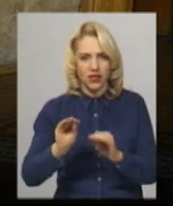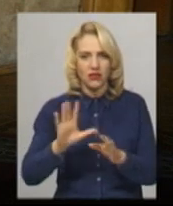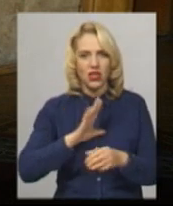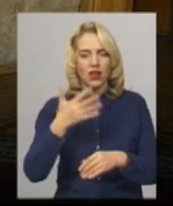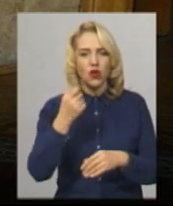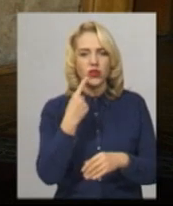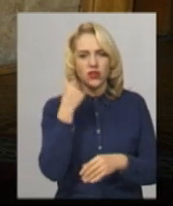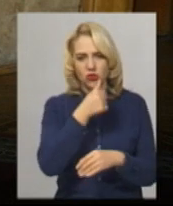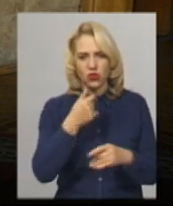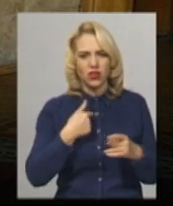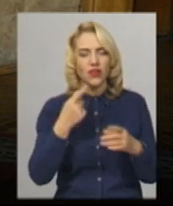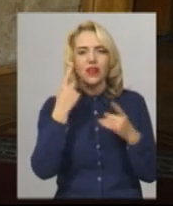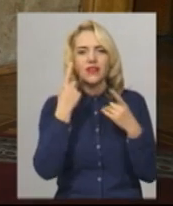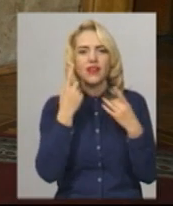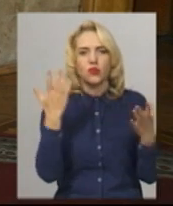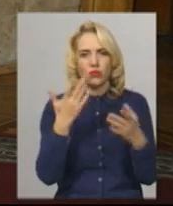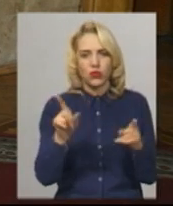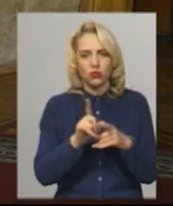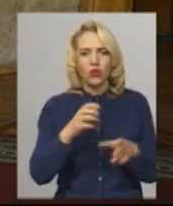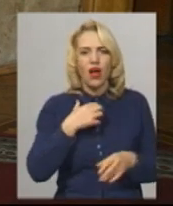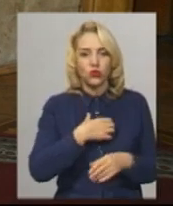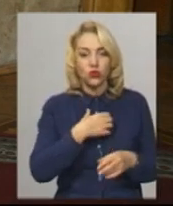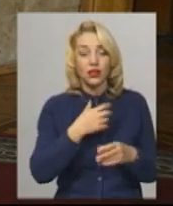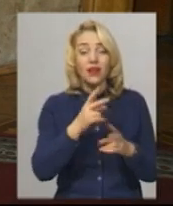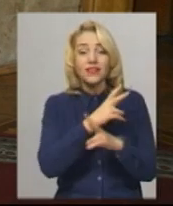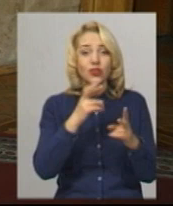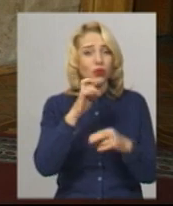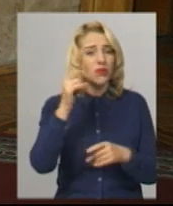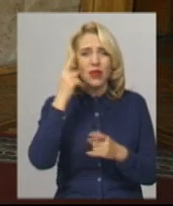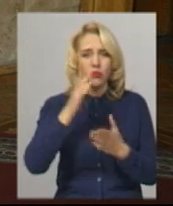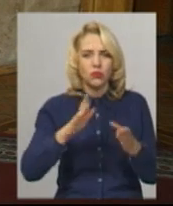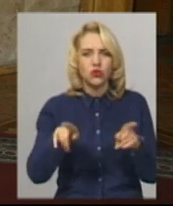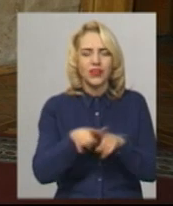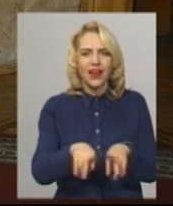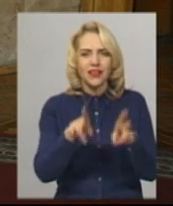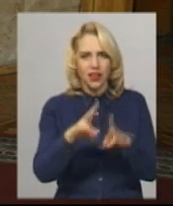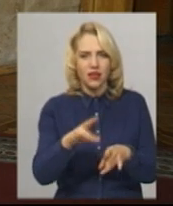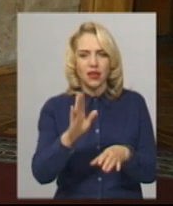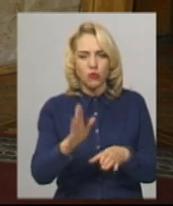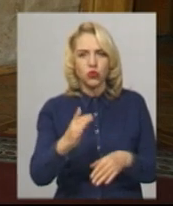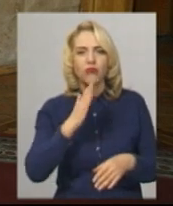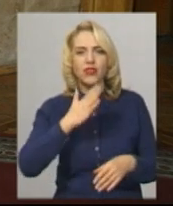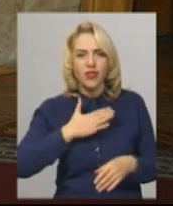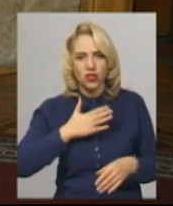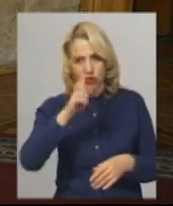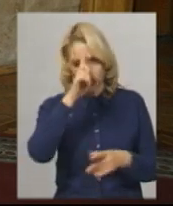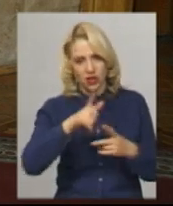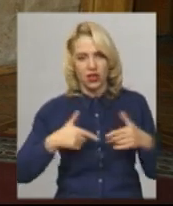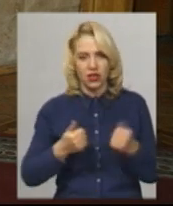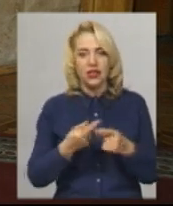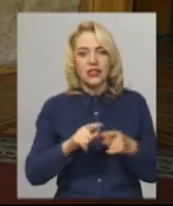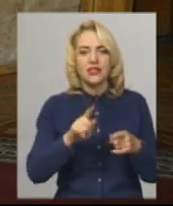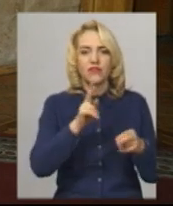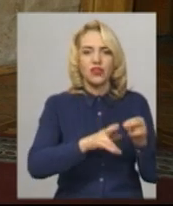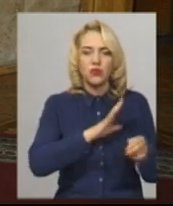щоб вона була актуальна. Ніхто подумати не міг, що от зараз така трагедія буде відбуватися в нашій країні. Це відбувалося в кінці